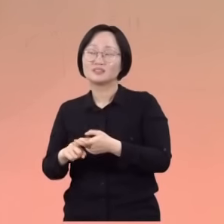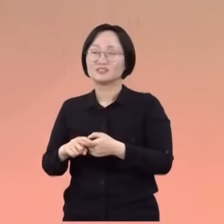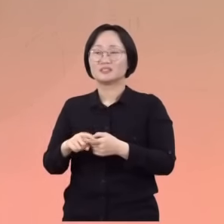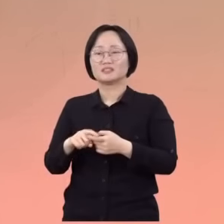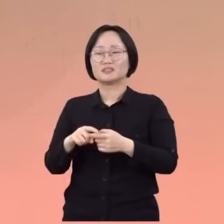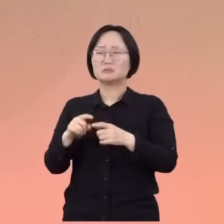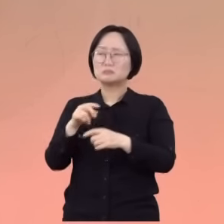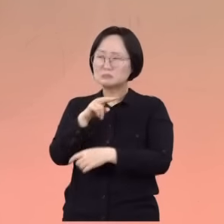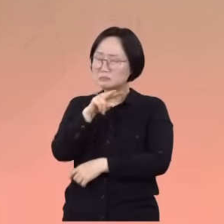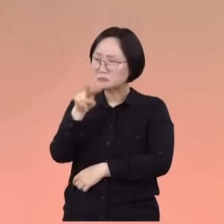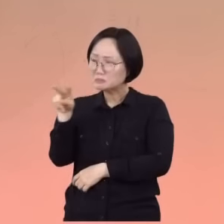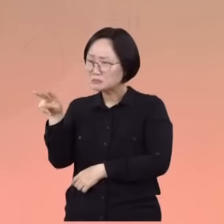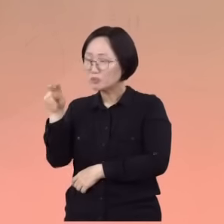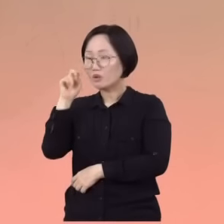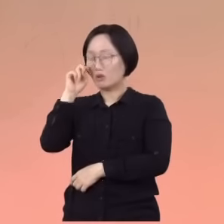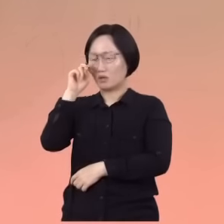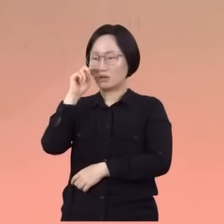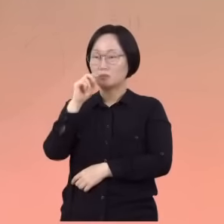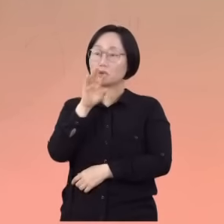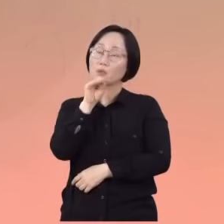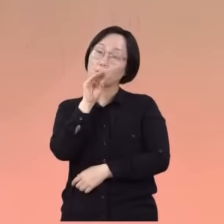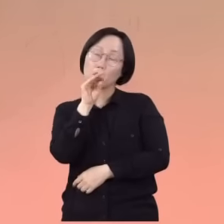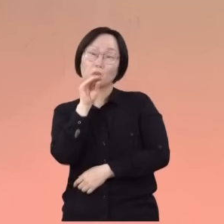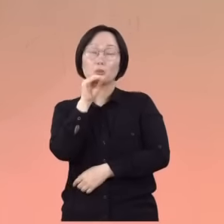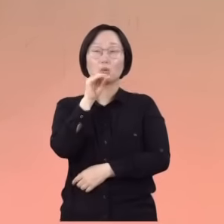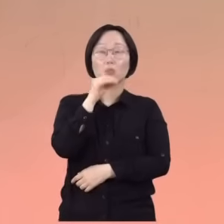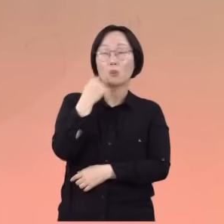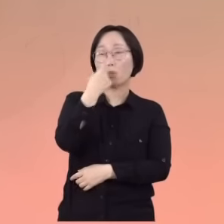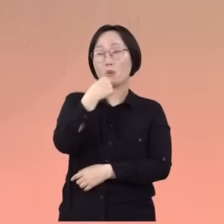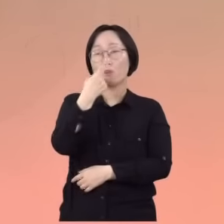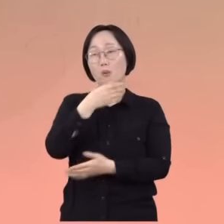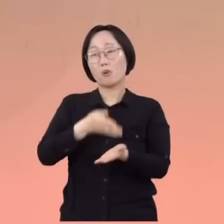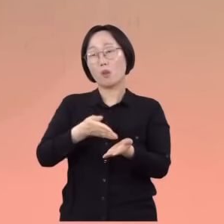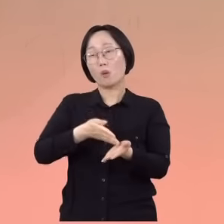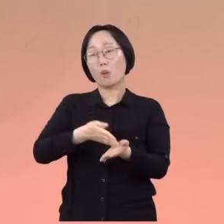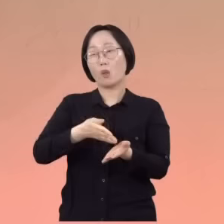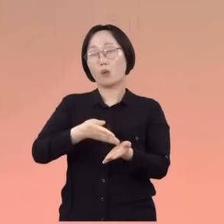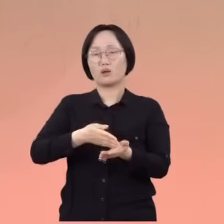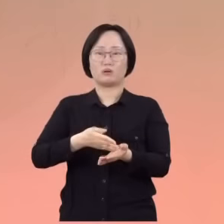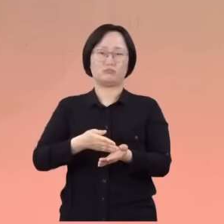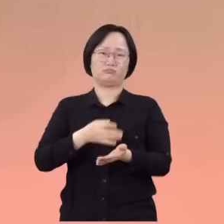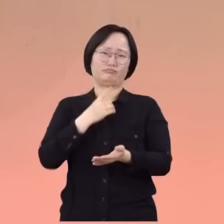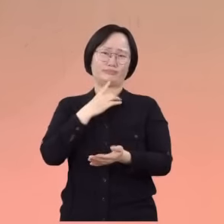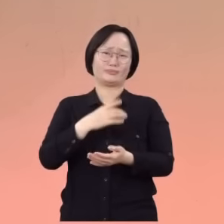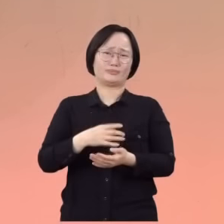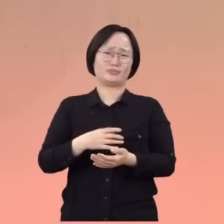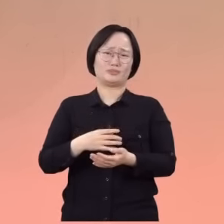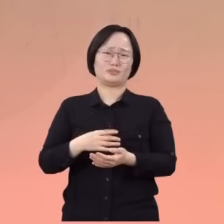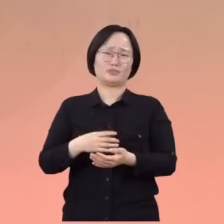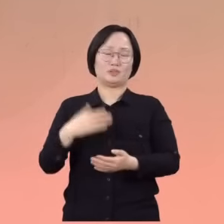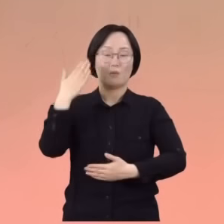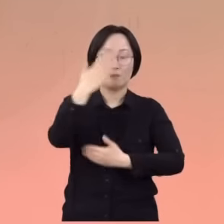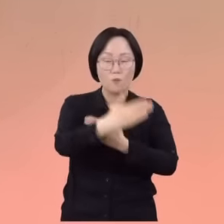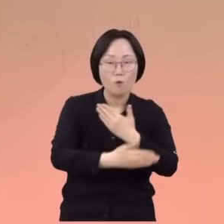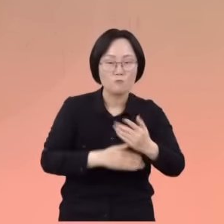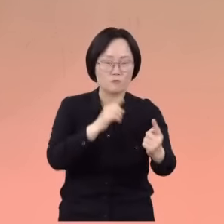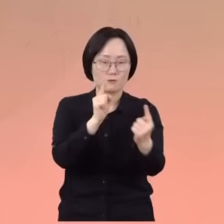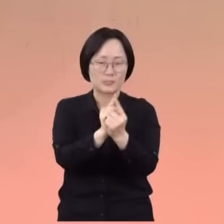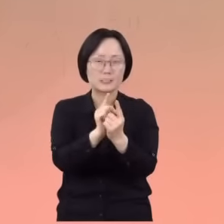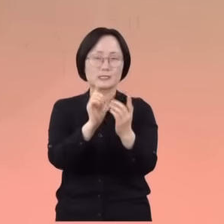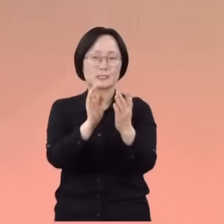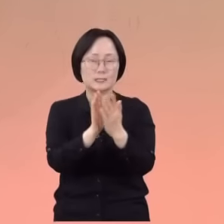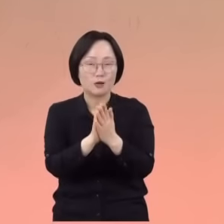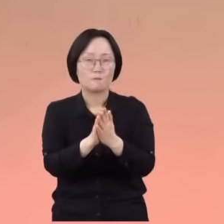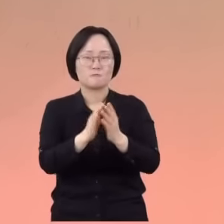좋아하지 몸으로 정말 간절하게 정성스럽게 닦지 않는 사람들이 은근히